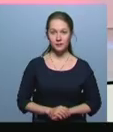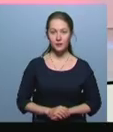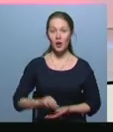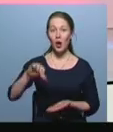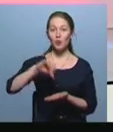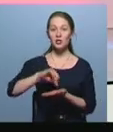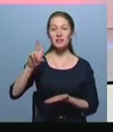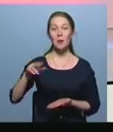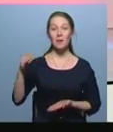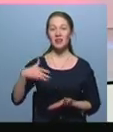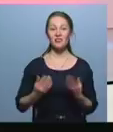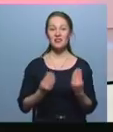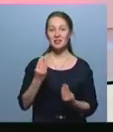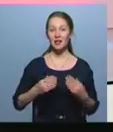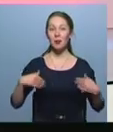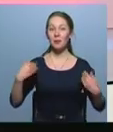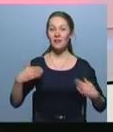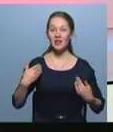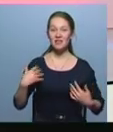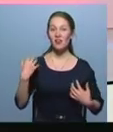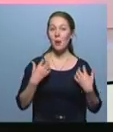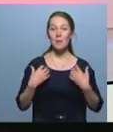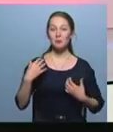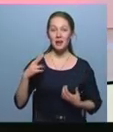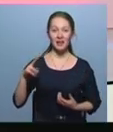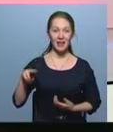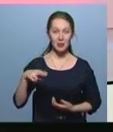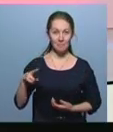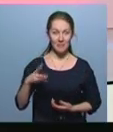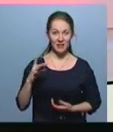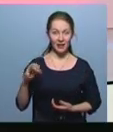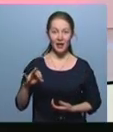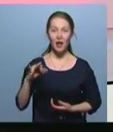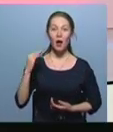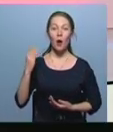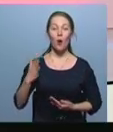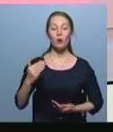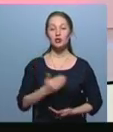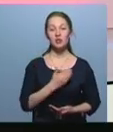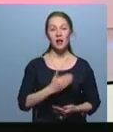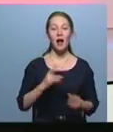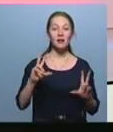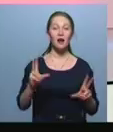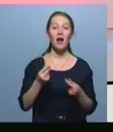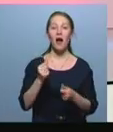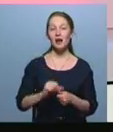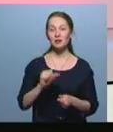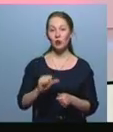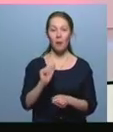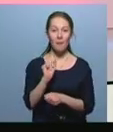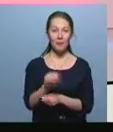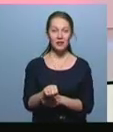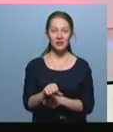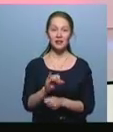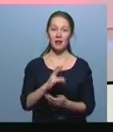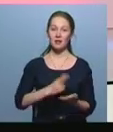Участников парадельфийских игр приветствовал Дмитрий Медведев. В официальном обращении председатель правительства пожелал особенным артистам победить себя и доказать,